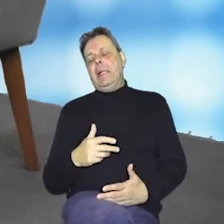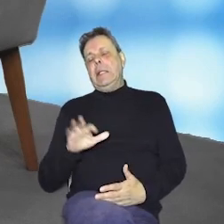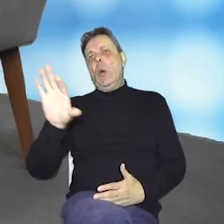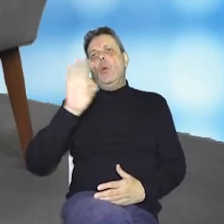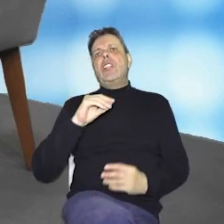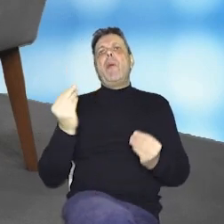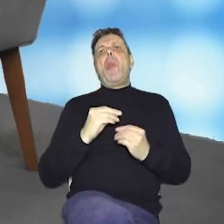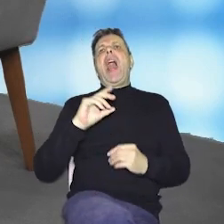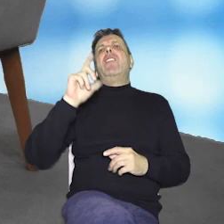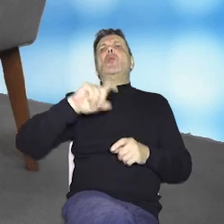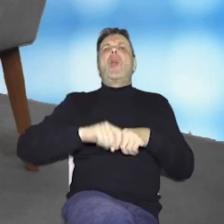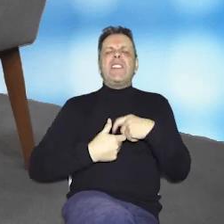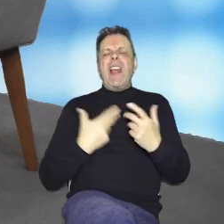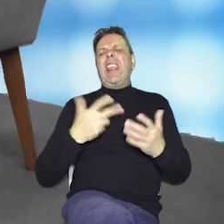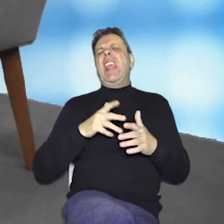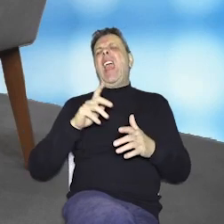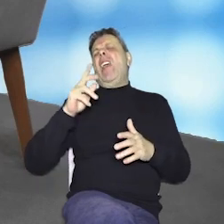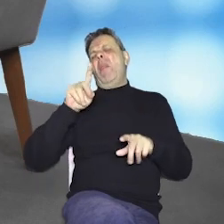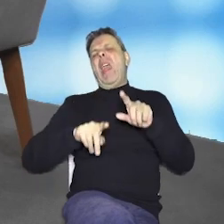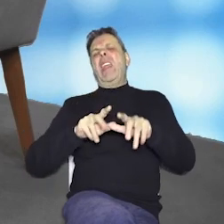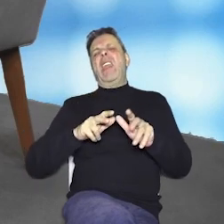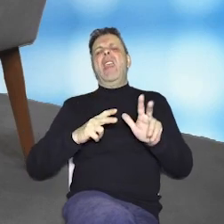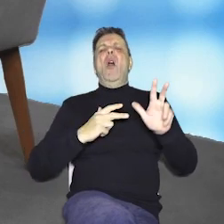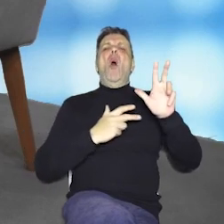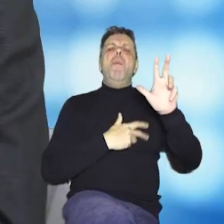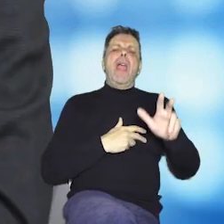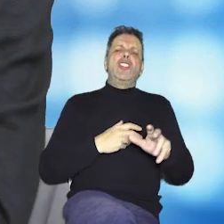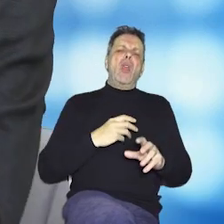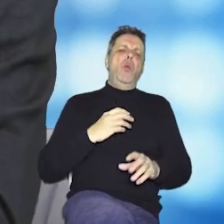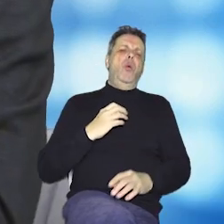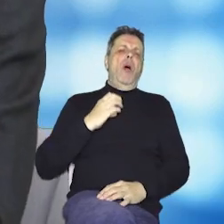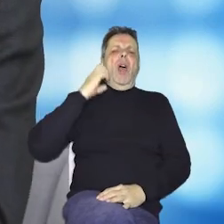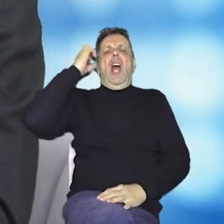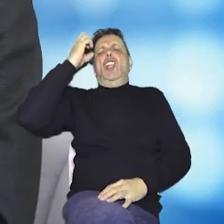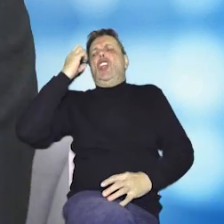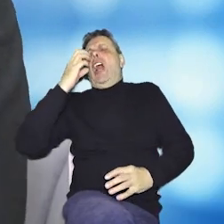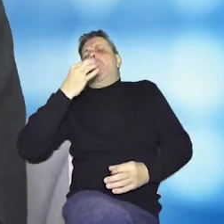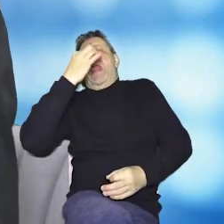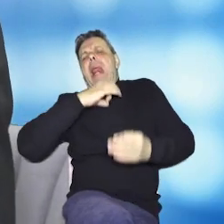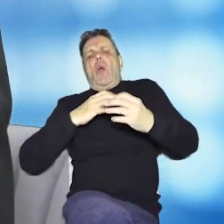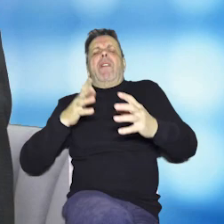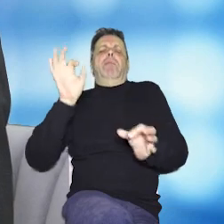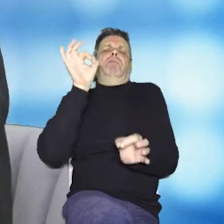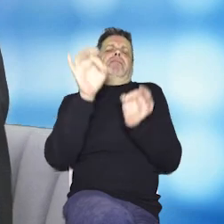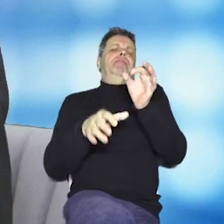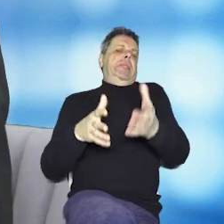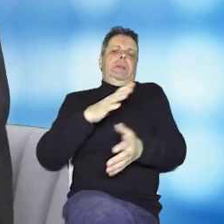gdje obećaju ljudi nekakva čarobna ili ljekovita sredstva ili čarolije ili nešto.